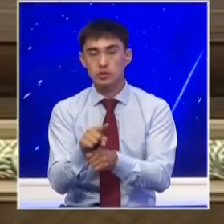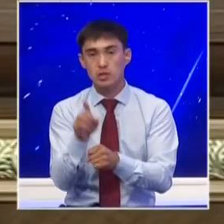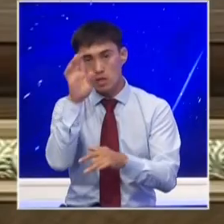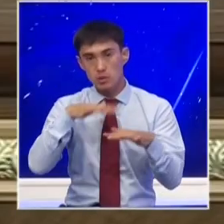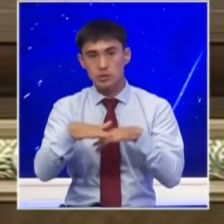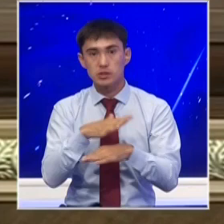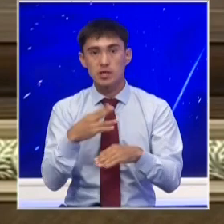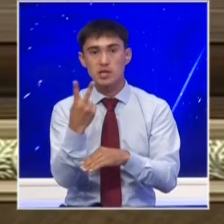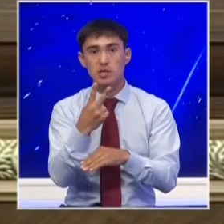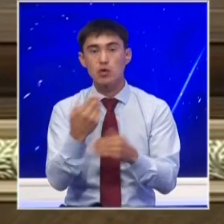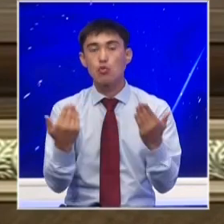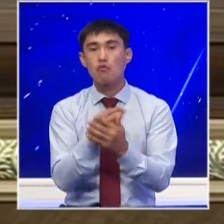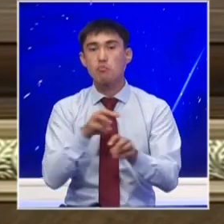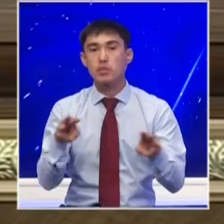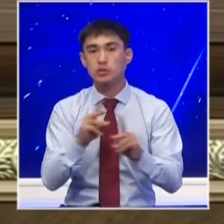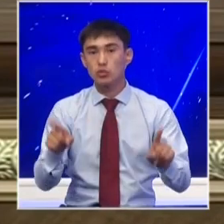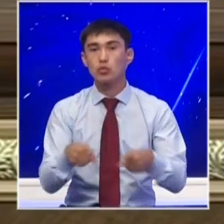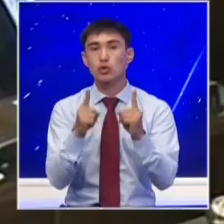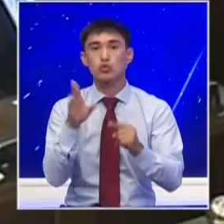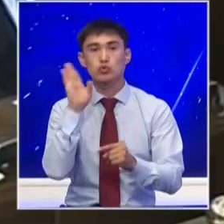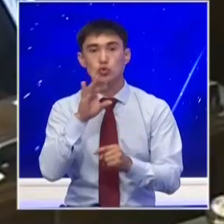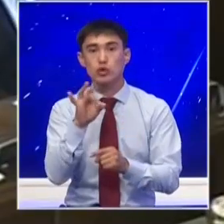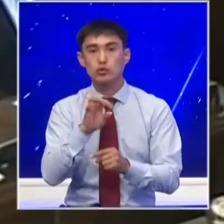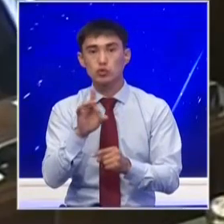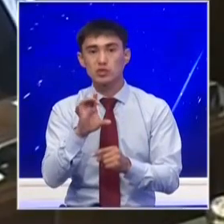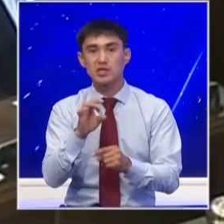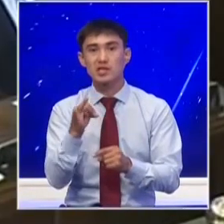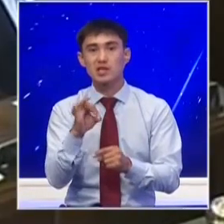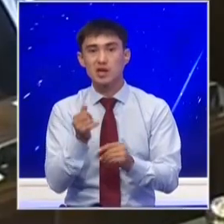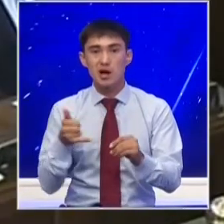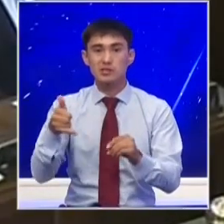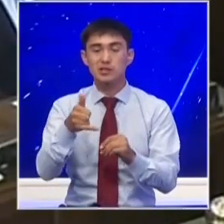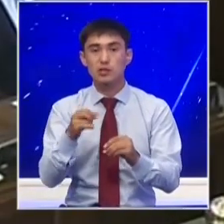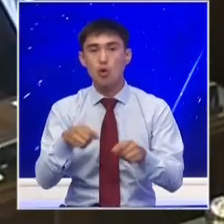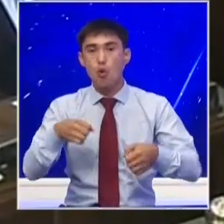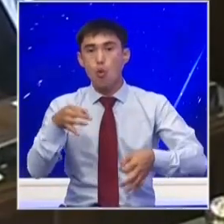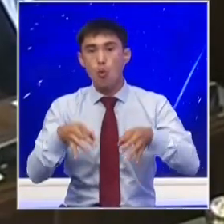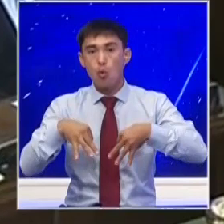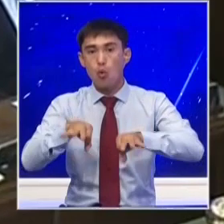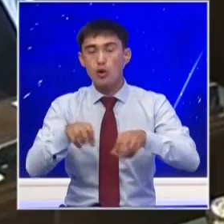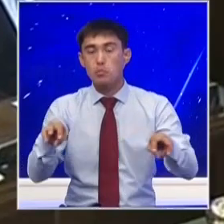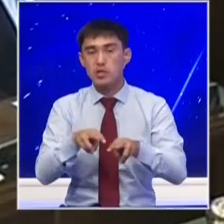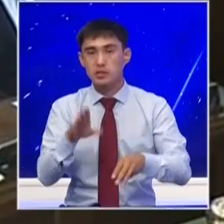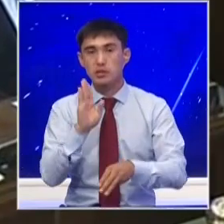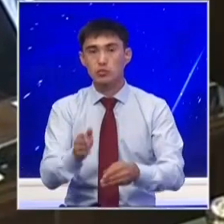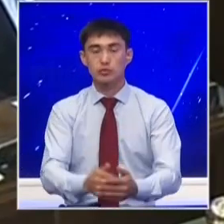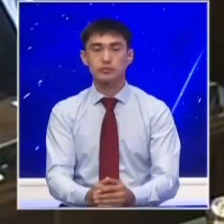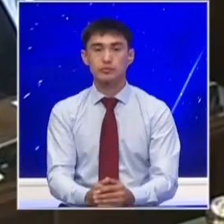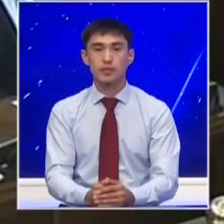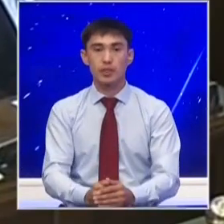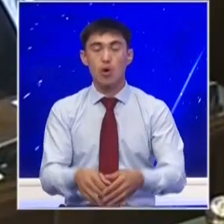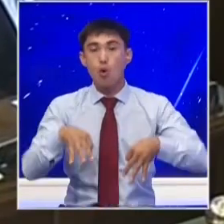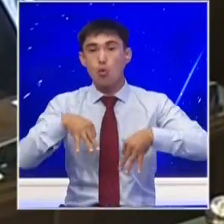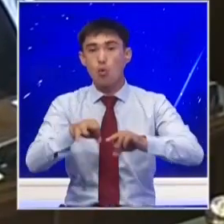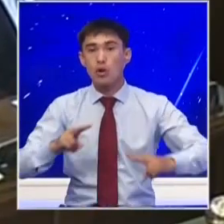жаңа министрлік құрылады. Олар су ресурстары мен ирригация және көлік министрлігі. Көлік